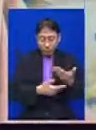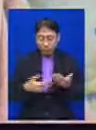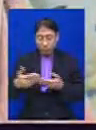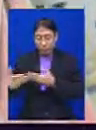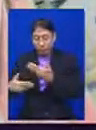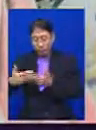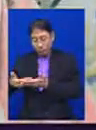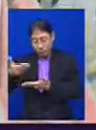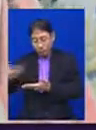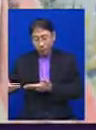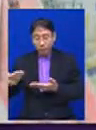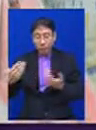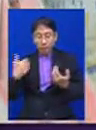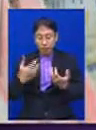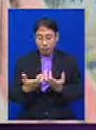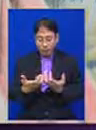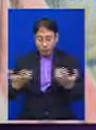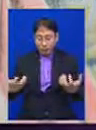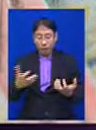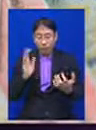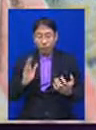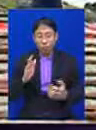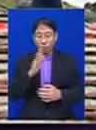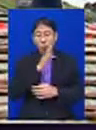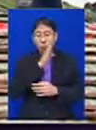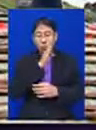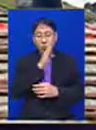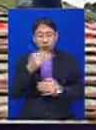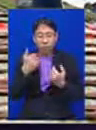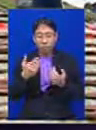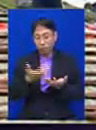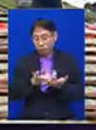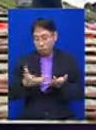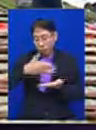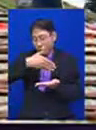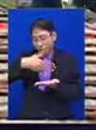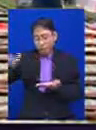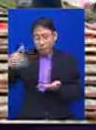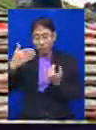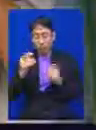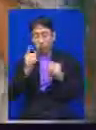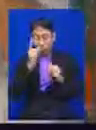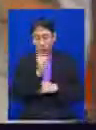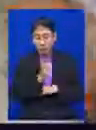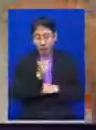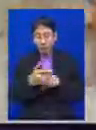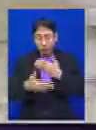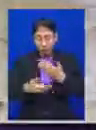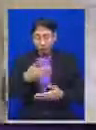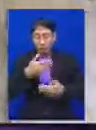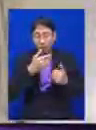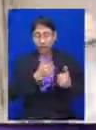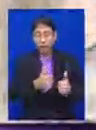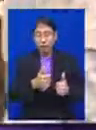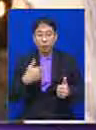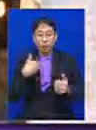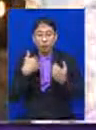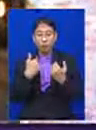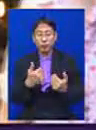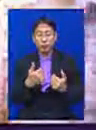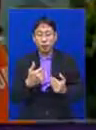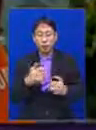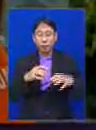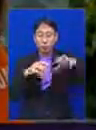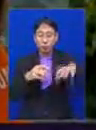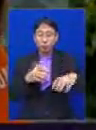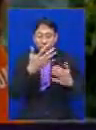ถึงการคัดแยกผู้ค้าสลากตัวปลอมออกไปจากระบบและทำให้ผู้ค้าตัวจริงสามารถเข้ามาขายสลากได้ซึ่งดูเหมือนว่าสำนักงานสล